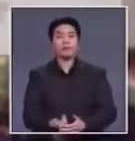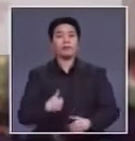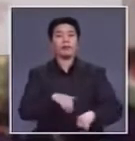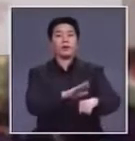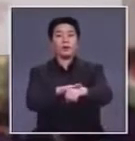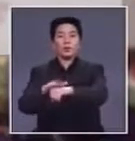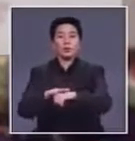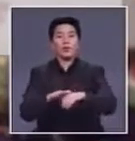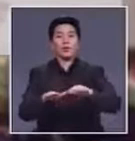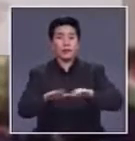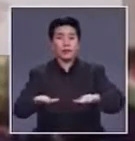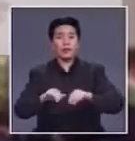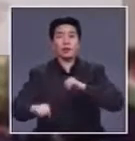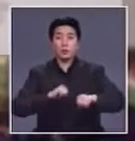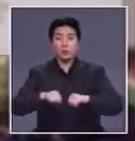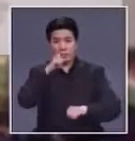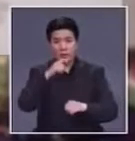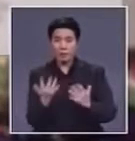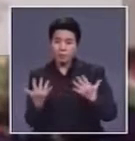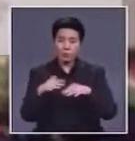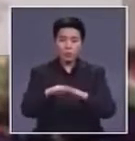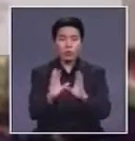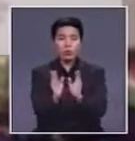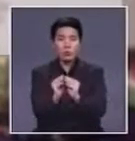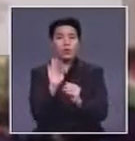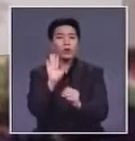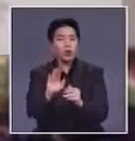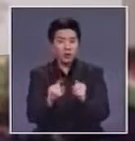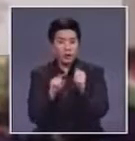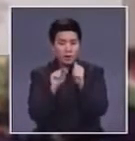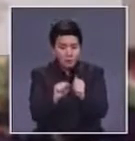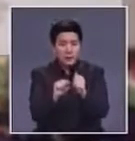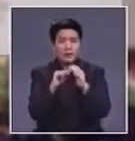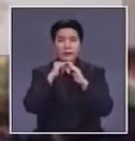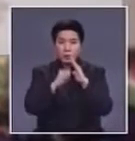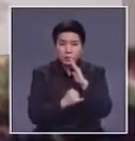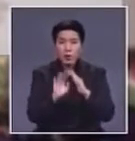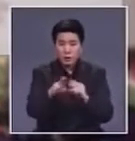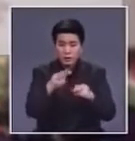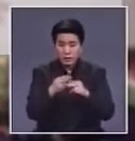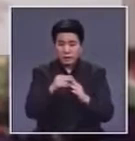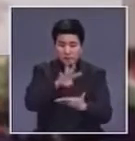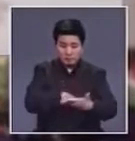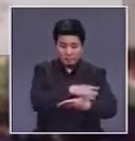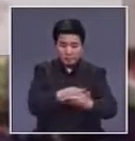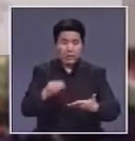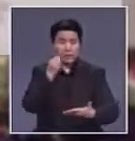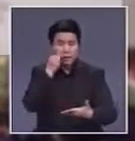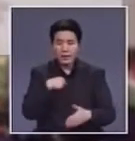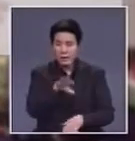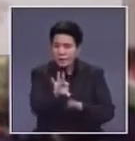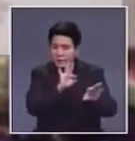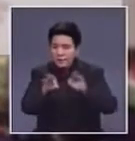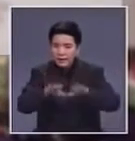ให้เด็กและเยาวชนไทยไปประชุมร่วมกันณเทศบาลตำบลอำเภอและจังหวัดที่ท่านมีชื่อในทะเบียนบ้านเพื่อคัดเลือกคณะบ